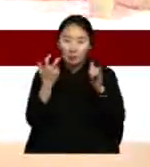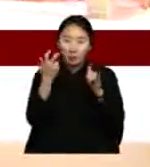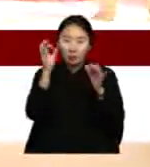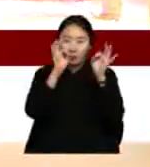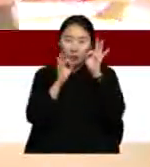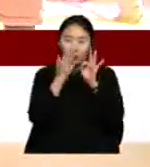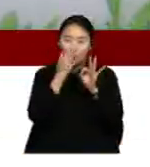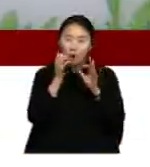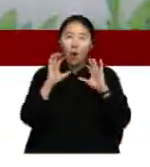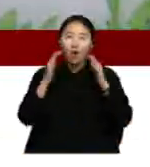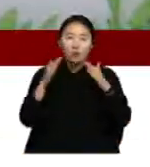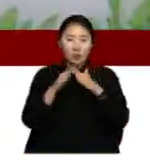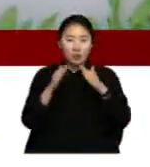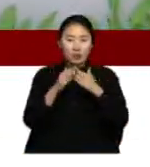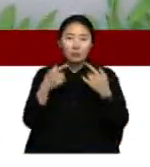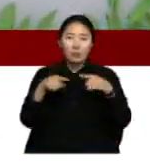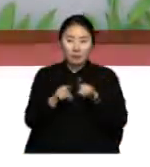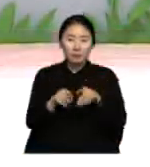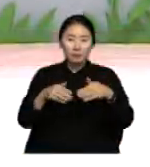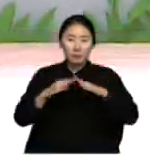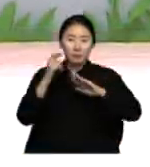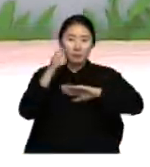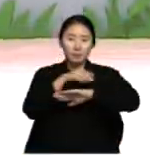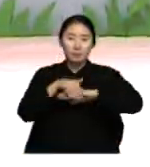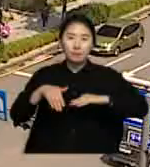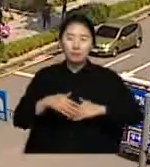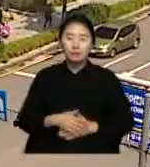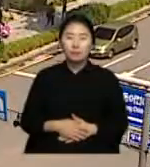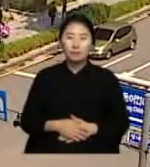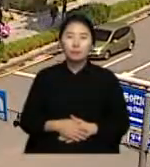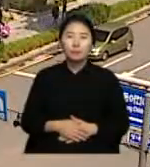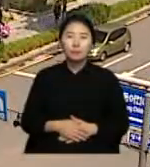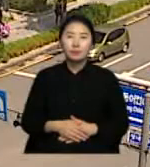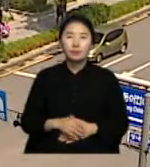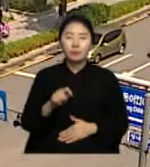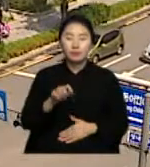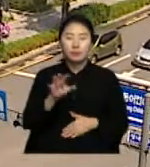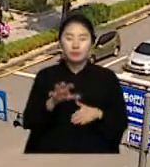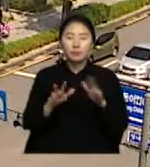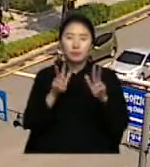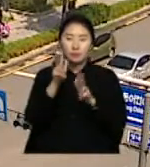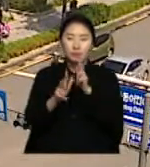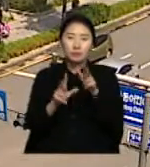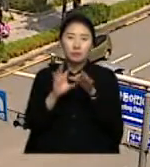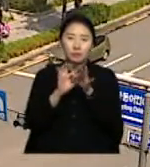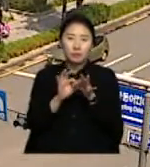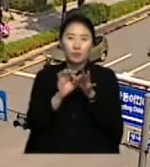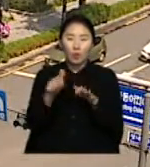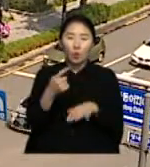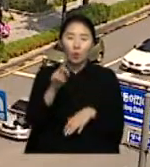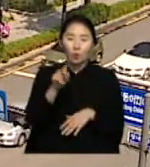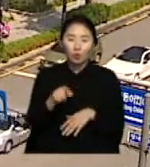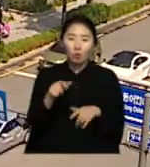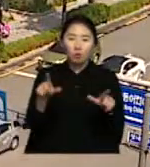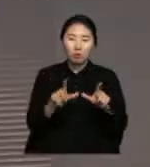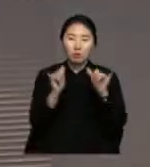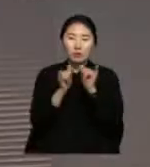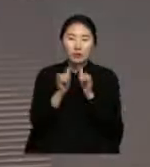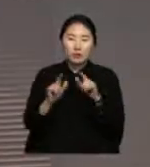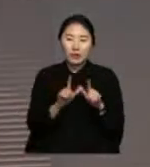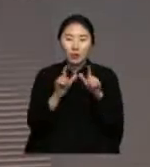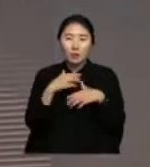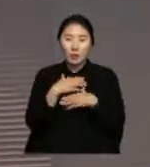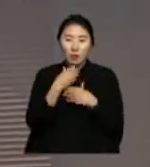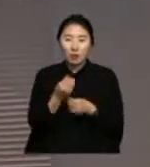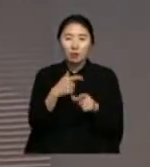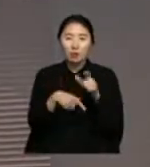있는 국공립 어린이집이 들어설 예정입니다. 강동구청은 이번 사업을 통해 고덕동 일대 주민들의 생활